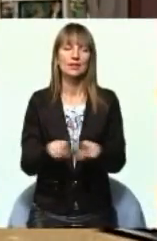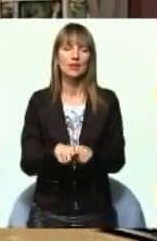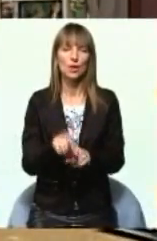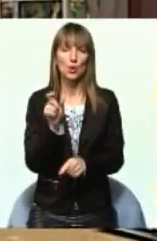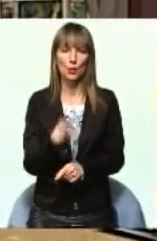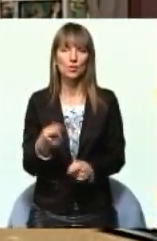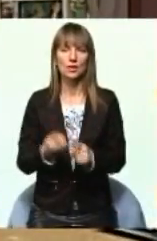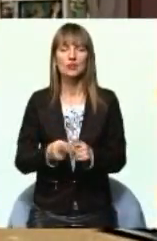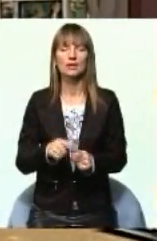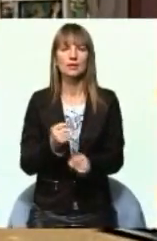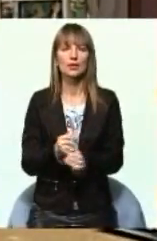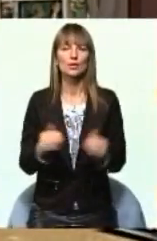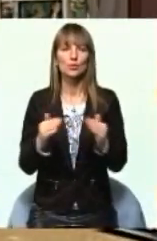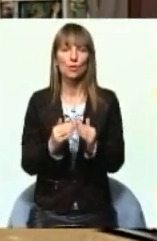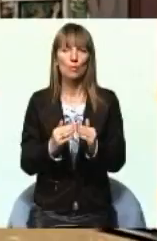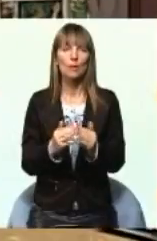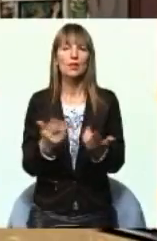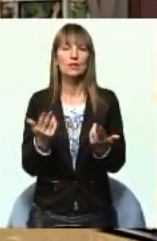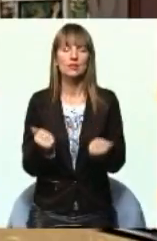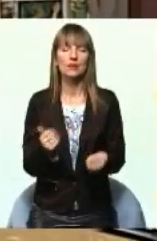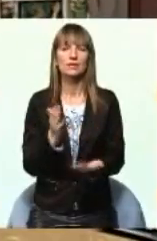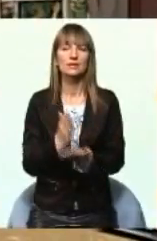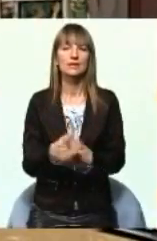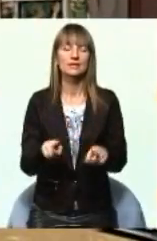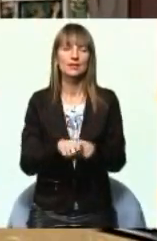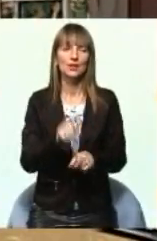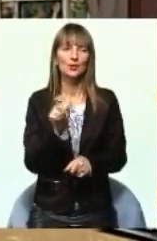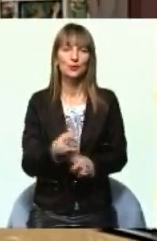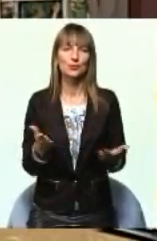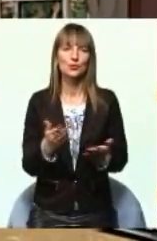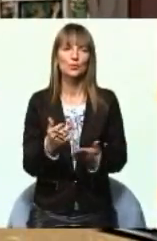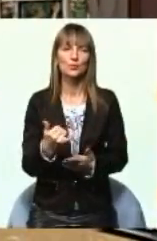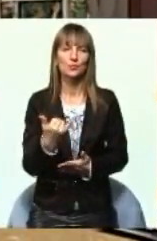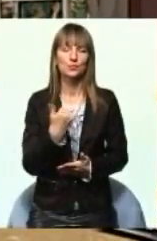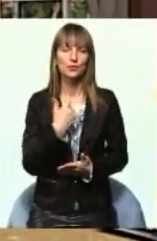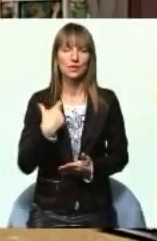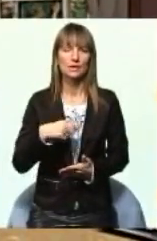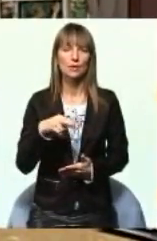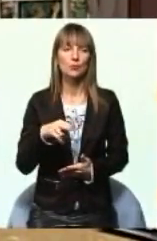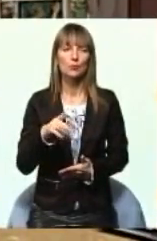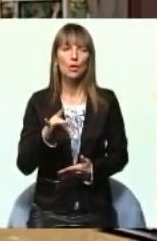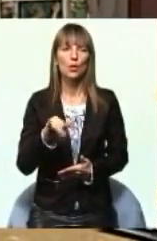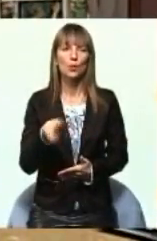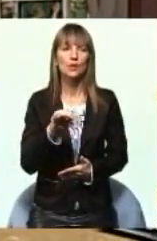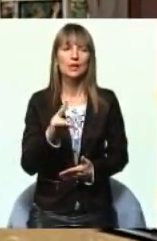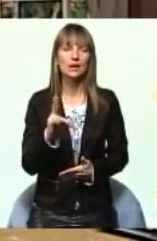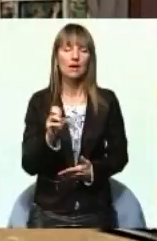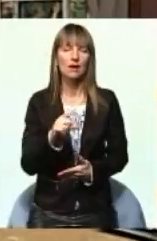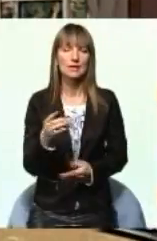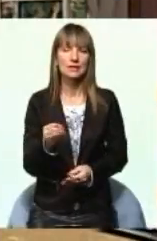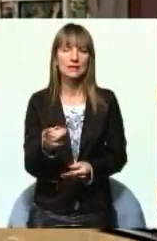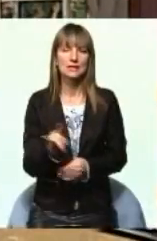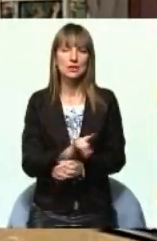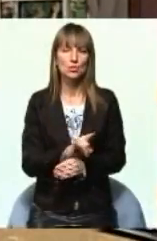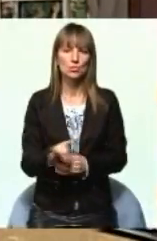люди займаються цим вдома, чи ні? Так, да, є такі люди, які у себе в прудиках іскусених вирощують рибу, або